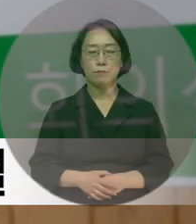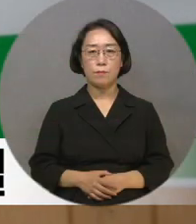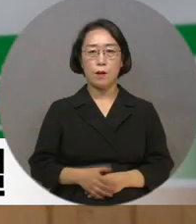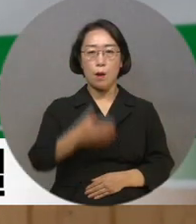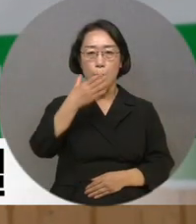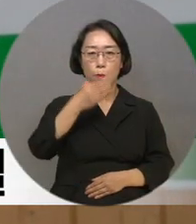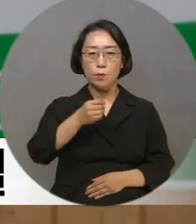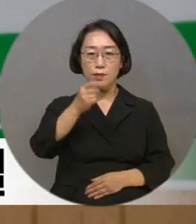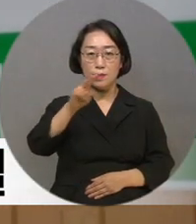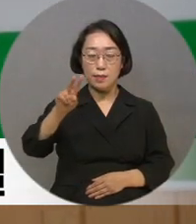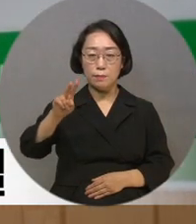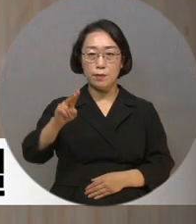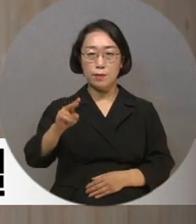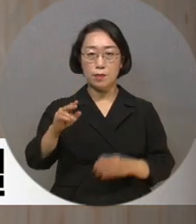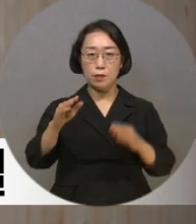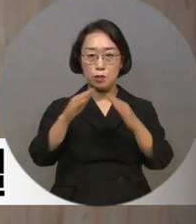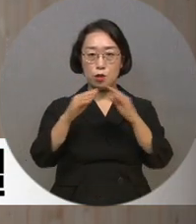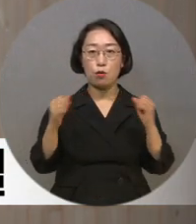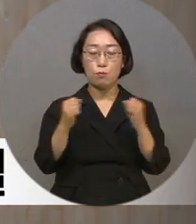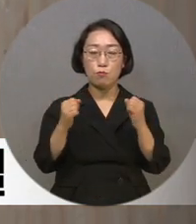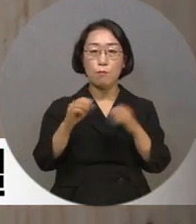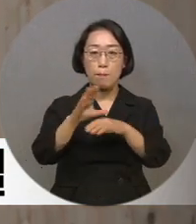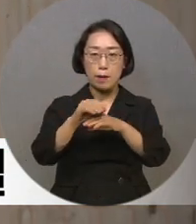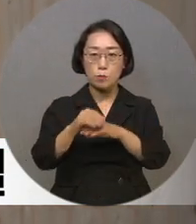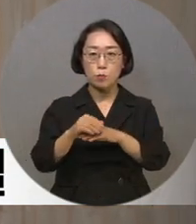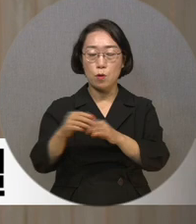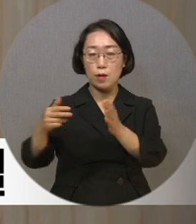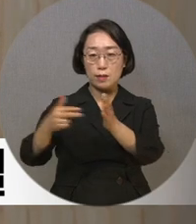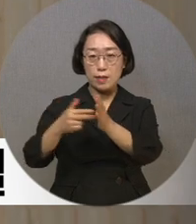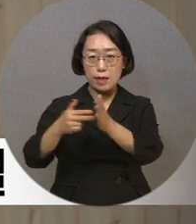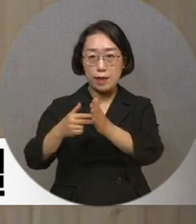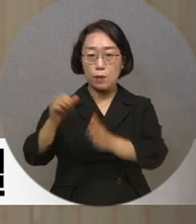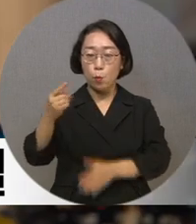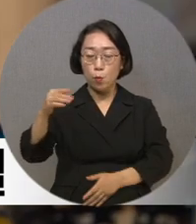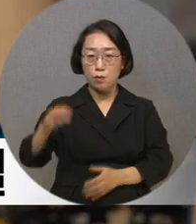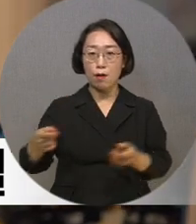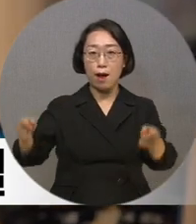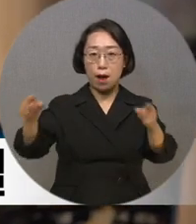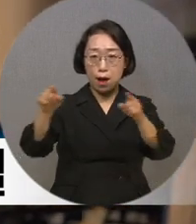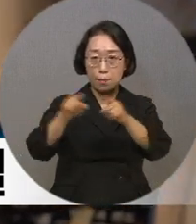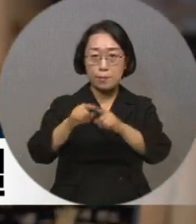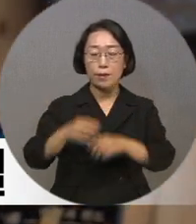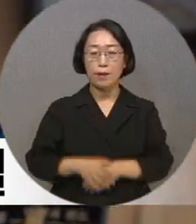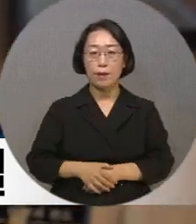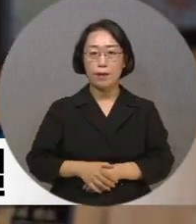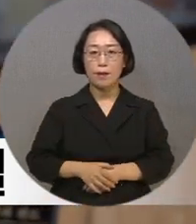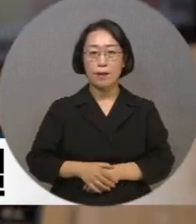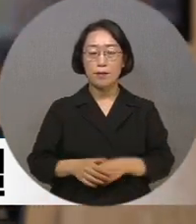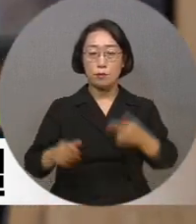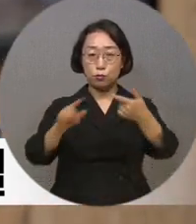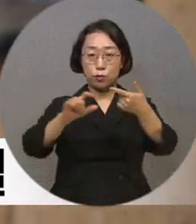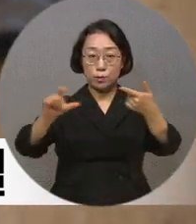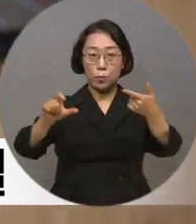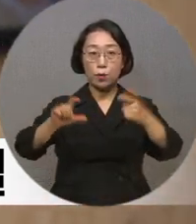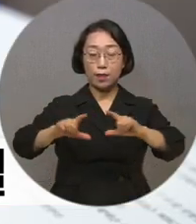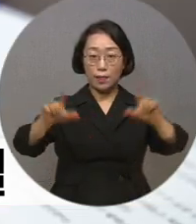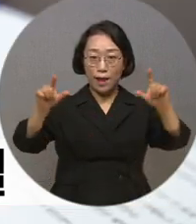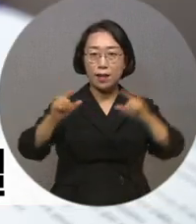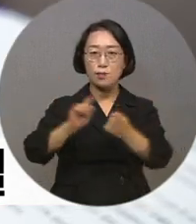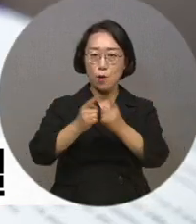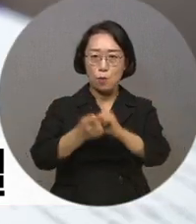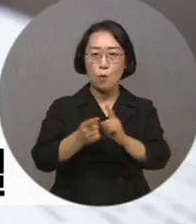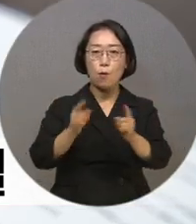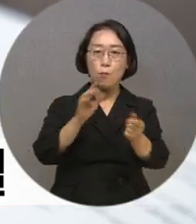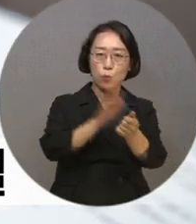WBC 복지TV 전북방송과 재단법인 호정공원이 지난 15일 재단법인 호정공원 2층 세미나실에서 상호상생발전